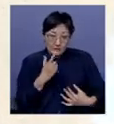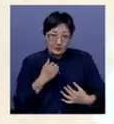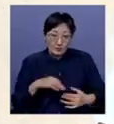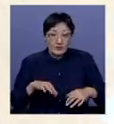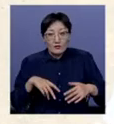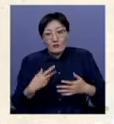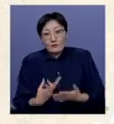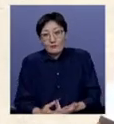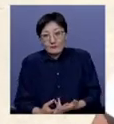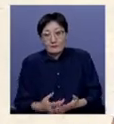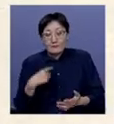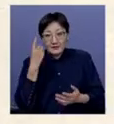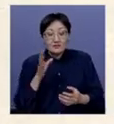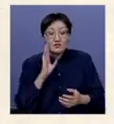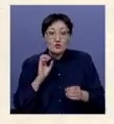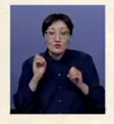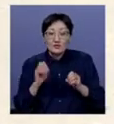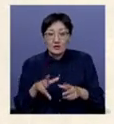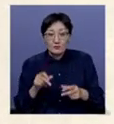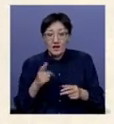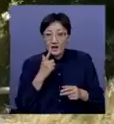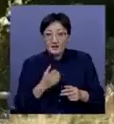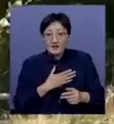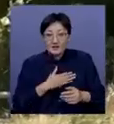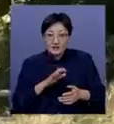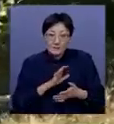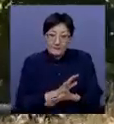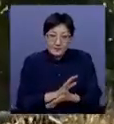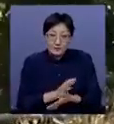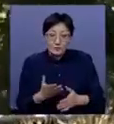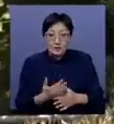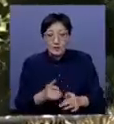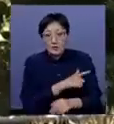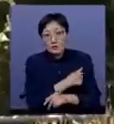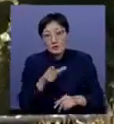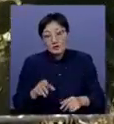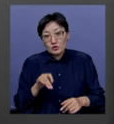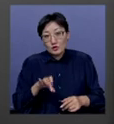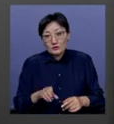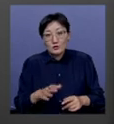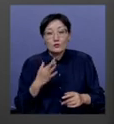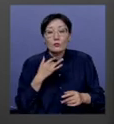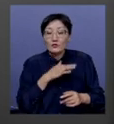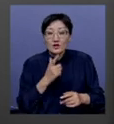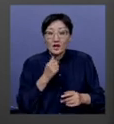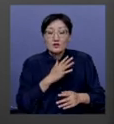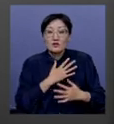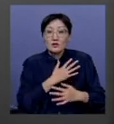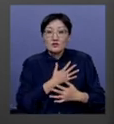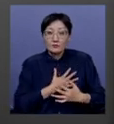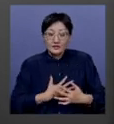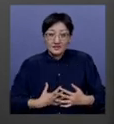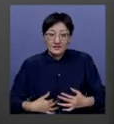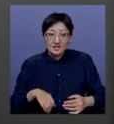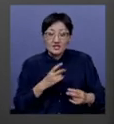қалды. Бетін су шашып, қанаққан жерін бұлай басып тұрдық. Ал ақхалаттылар Оралбек көп қан жоғалтып, кеуде тұсынан